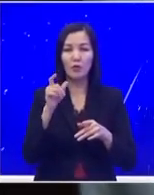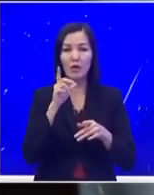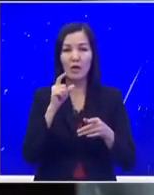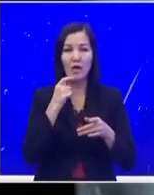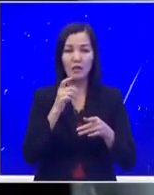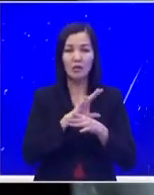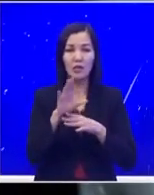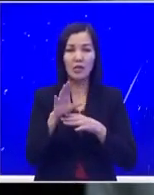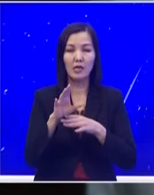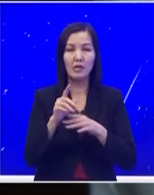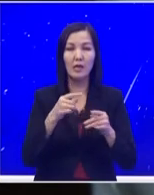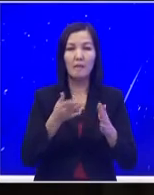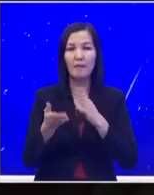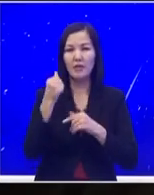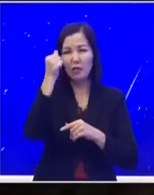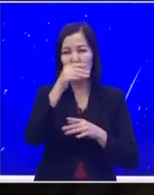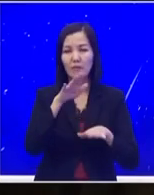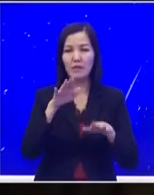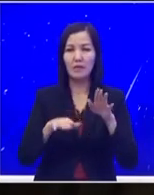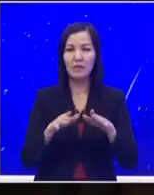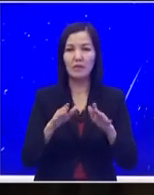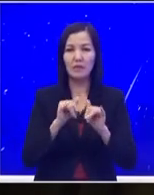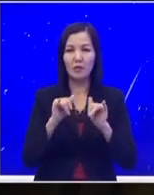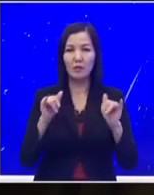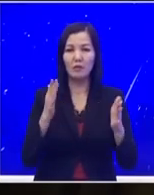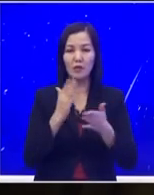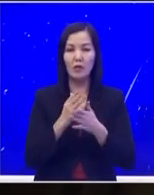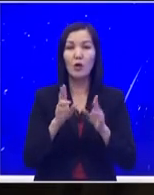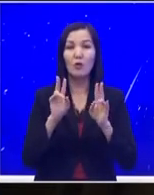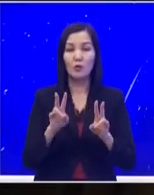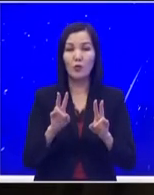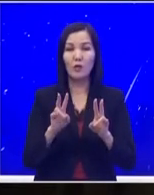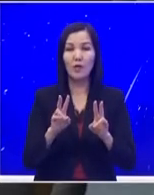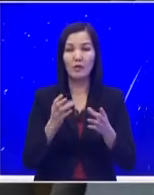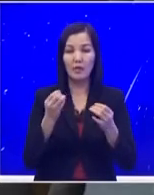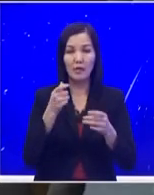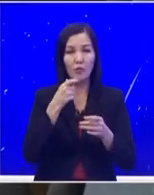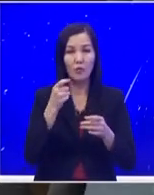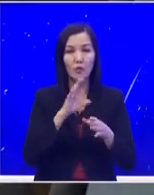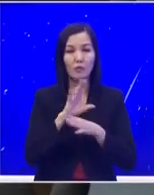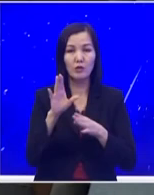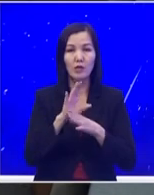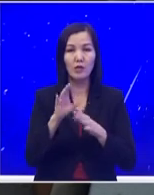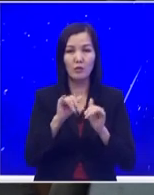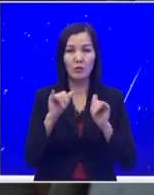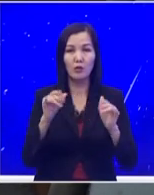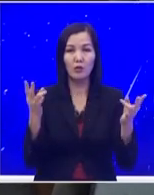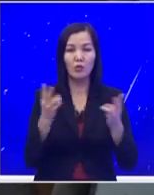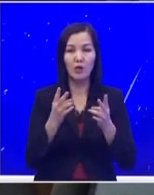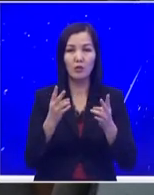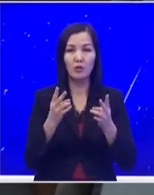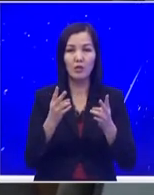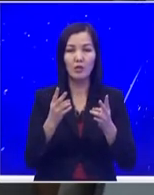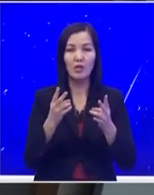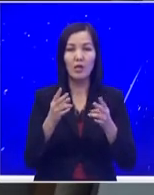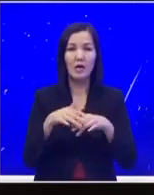шығарған. Көрсеткіш алдыңғы жылмен салыстырғанда біршама өскен десе де, әлі де болса тәтті өнім шығару ісін өркендету қажет. Елде